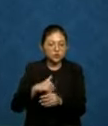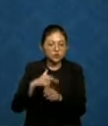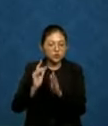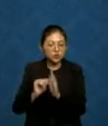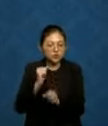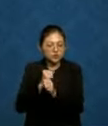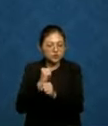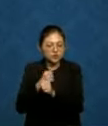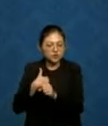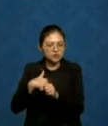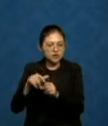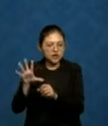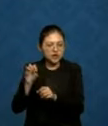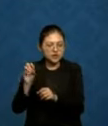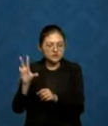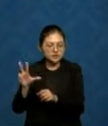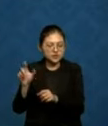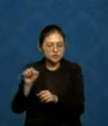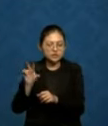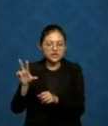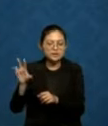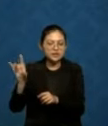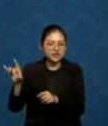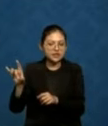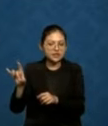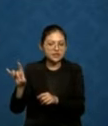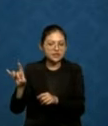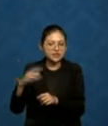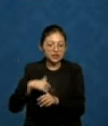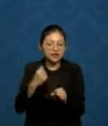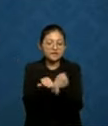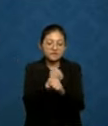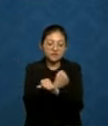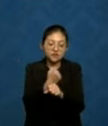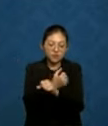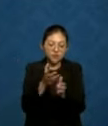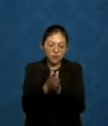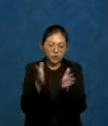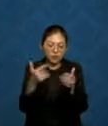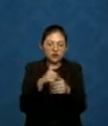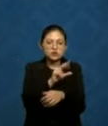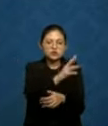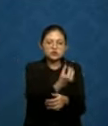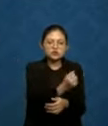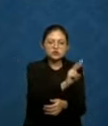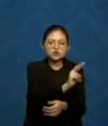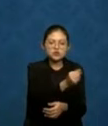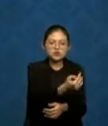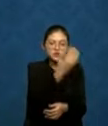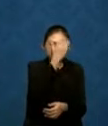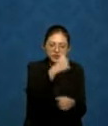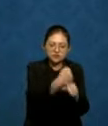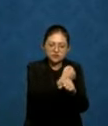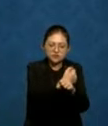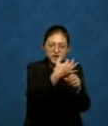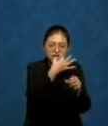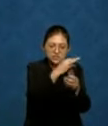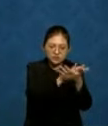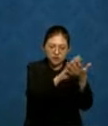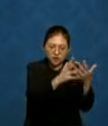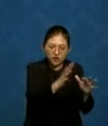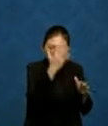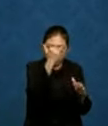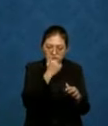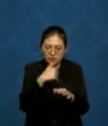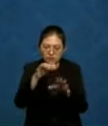43,000 38%ครับจากผู้ได้รับการฝึกนะครับส่วนอีก 20,000กว่าคนที่เหลือนั้นทำไมฝึกแล้วยังไม่ได้รับ